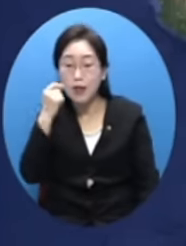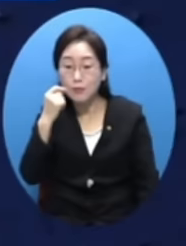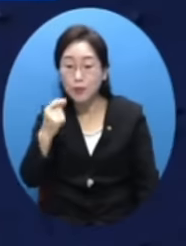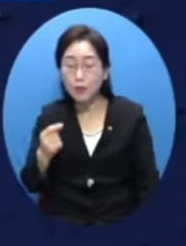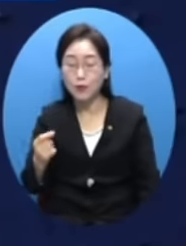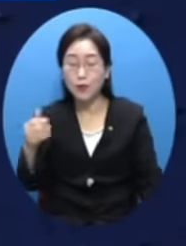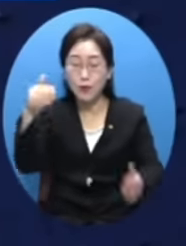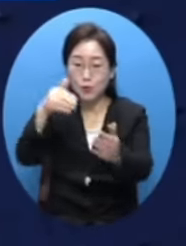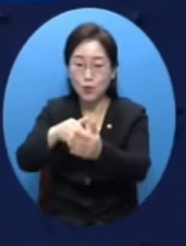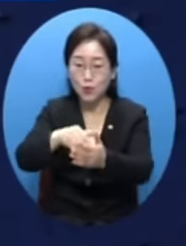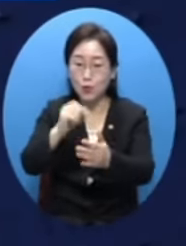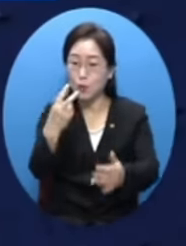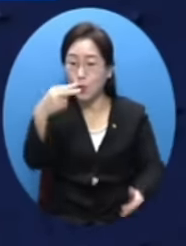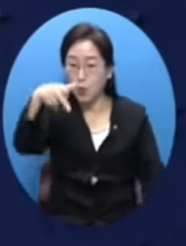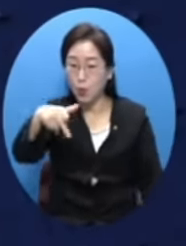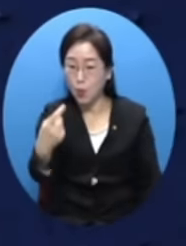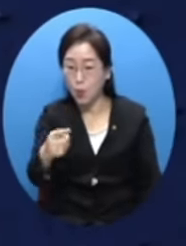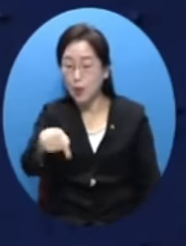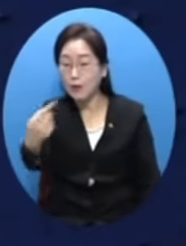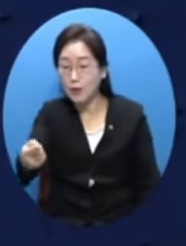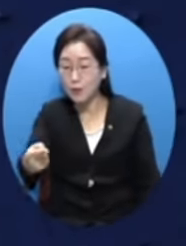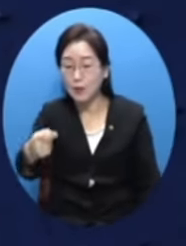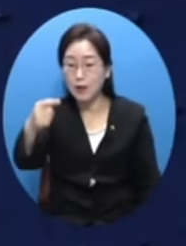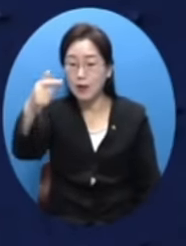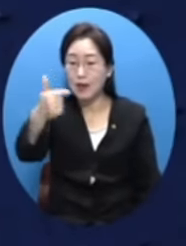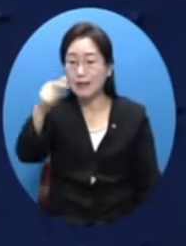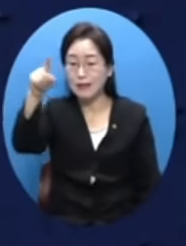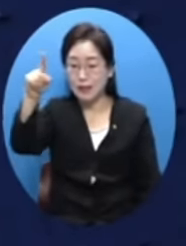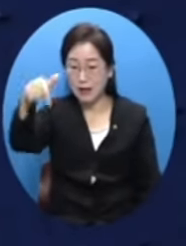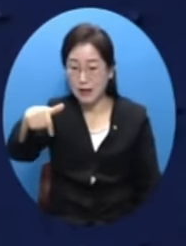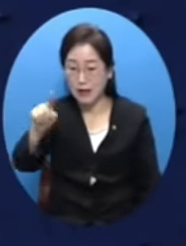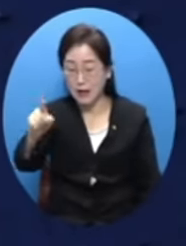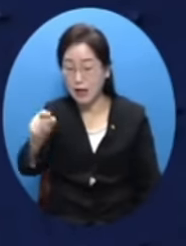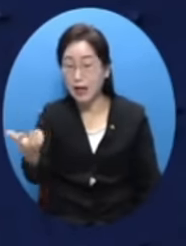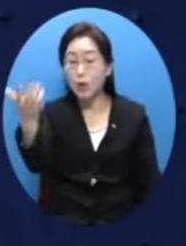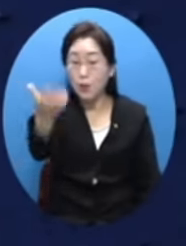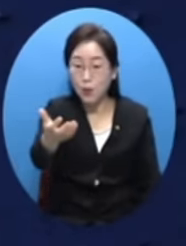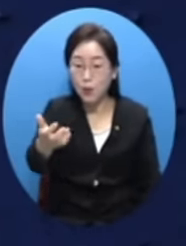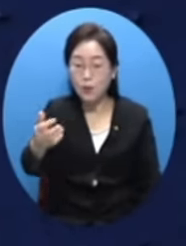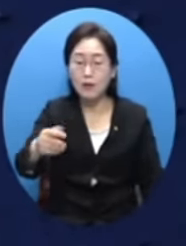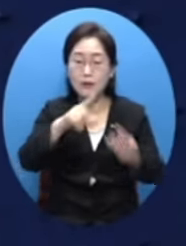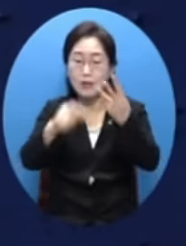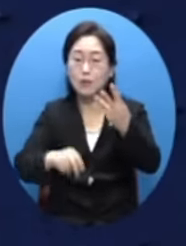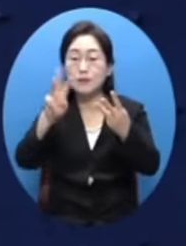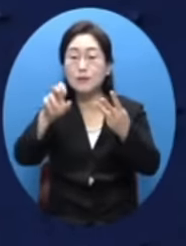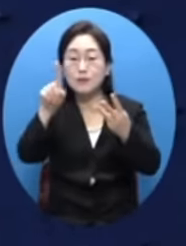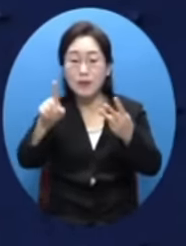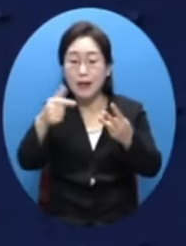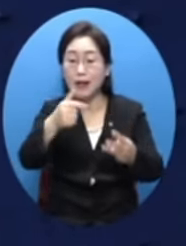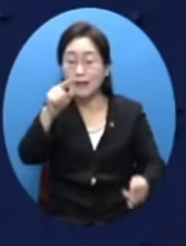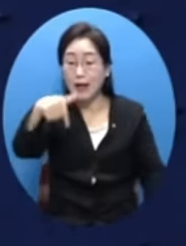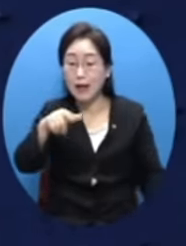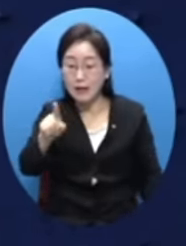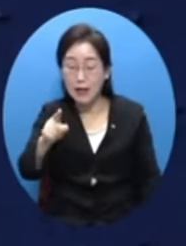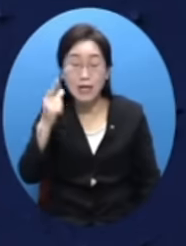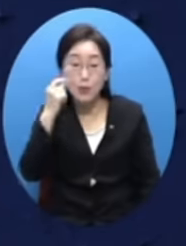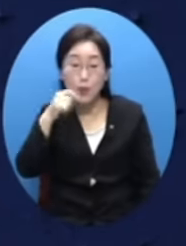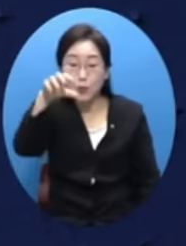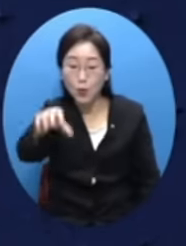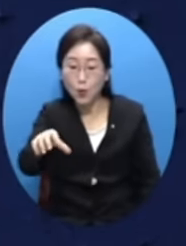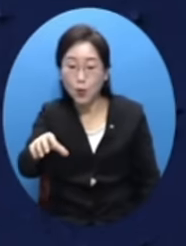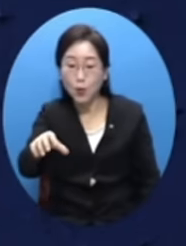고베를 경유해 나가사키 항으로 갔다가 3월 31일 날 나가사키에서 부산으로 출발했는데,